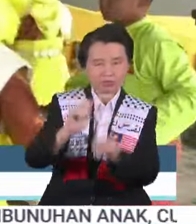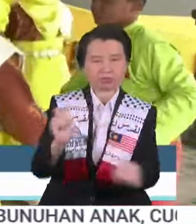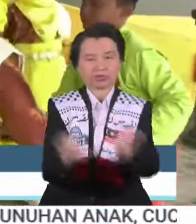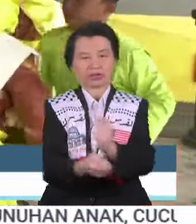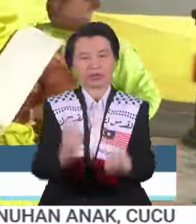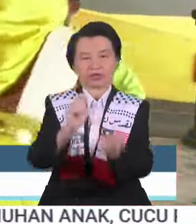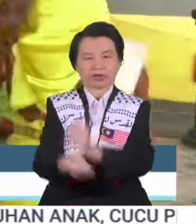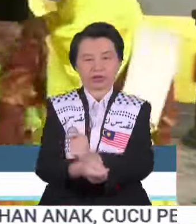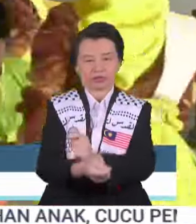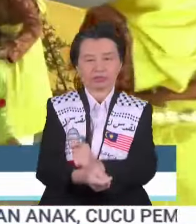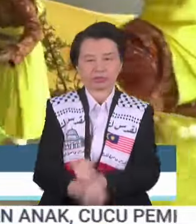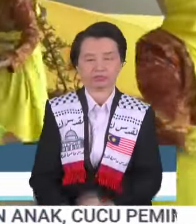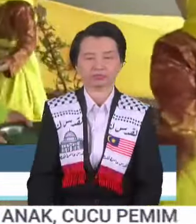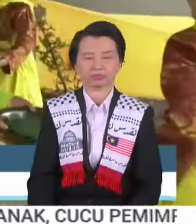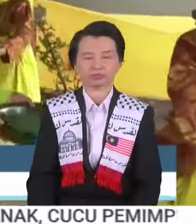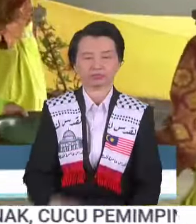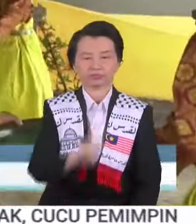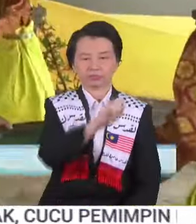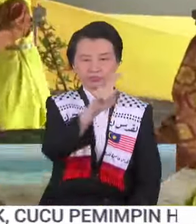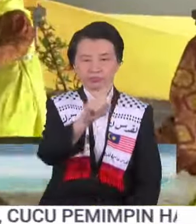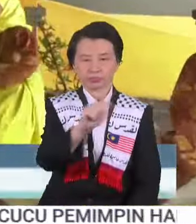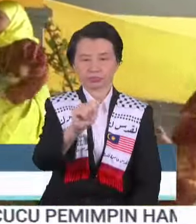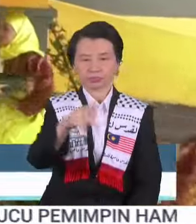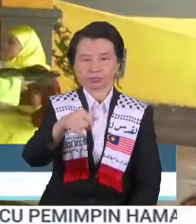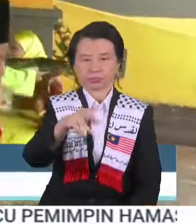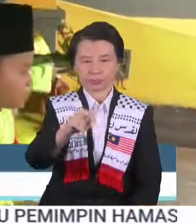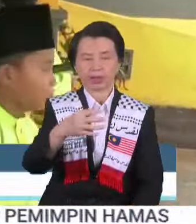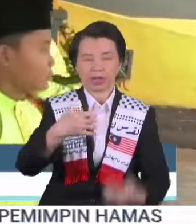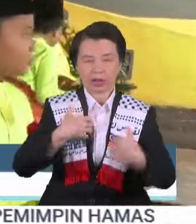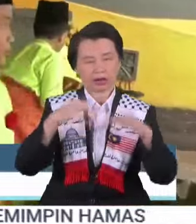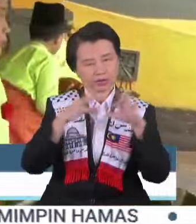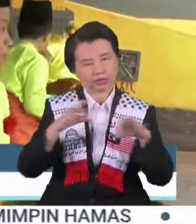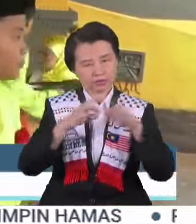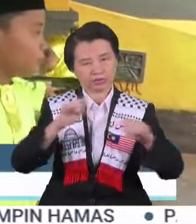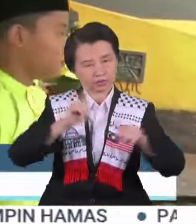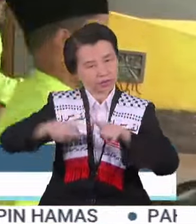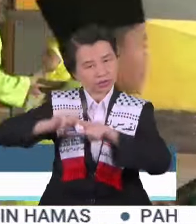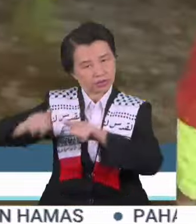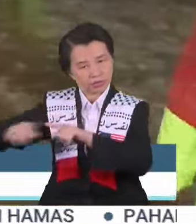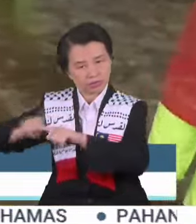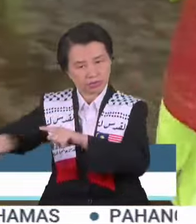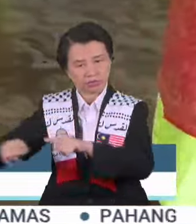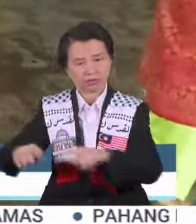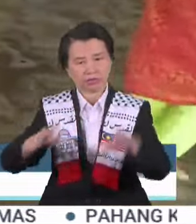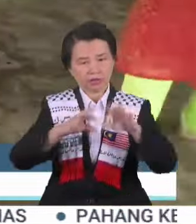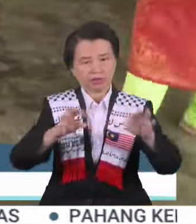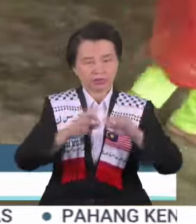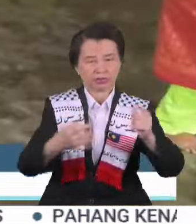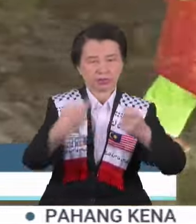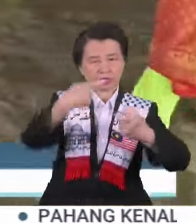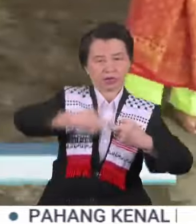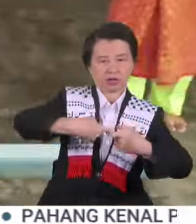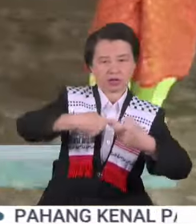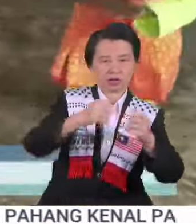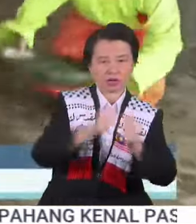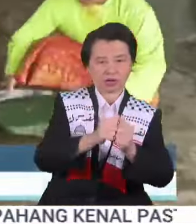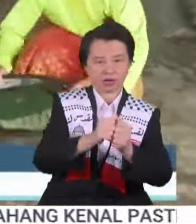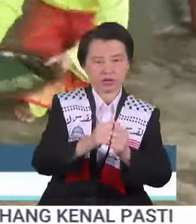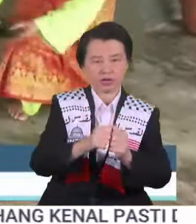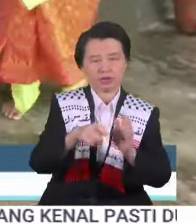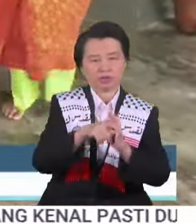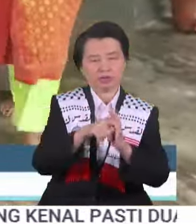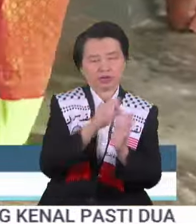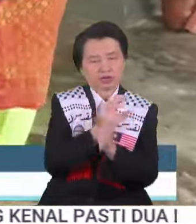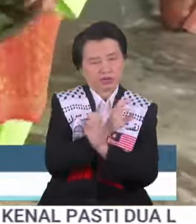semua, zapin mempunyai jalan cerita yang berbeza. Ada yang menceritakan berkaitan dengan